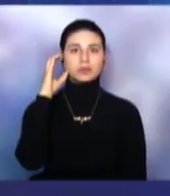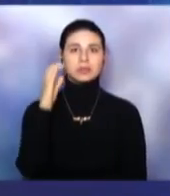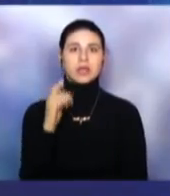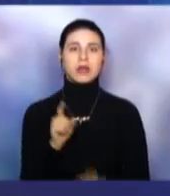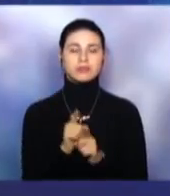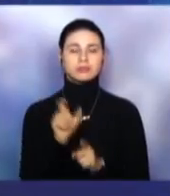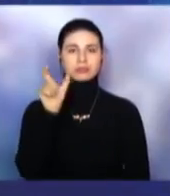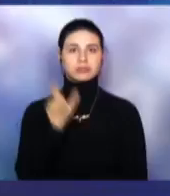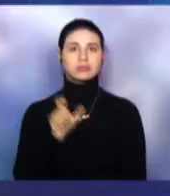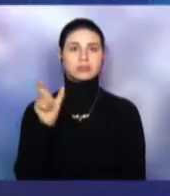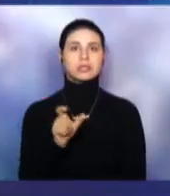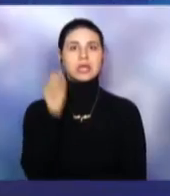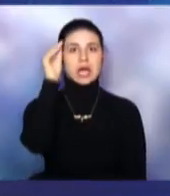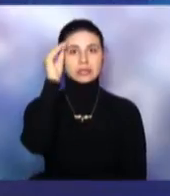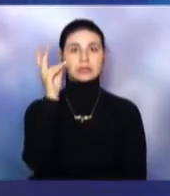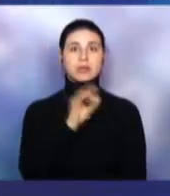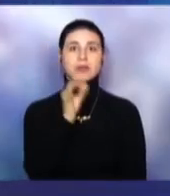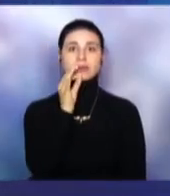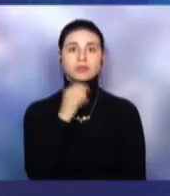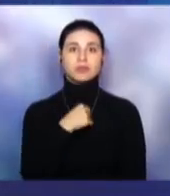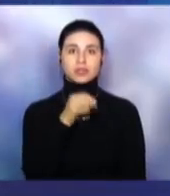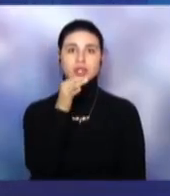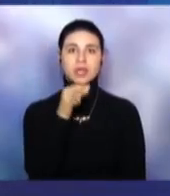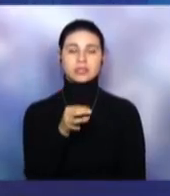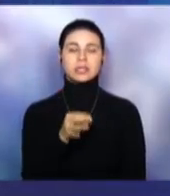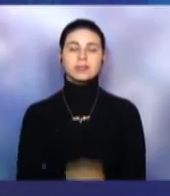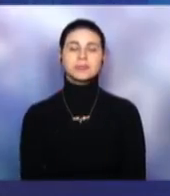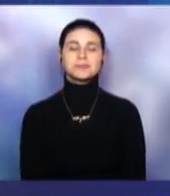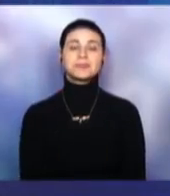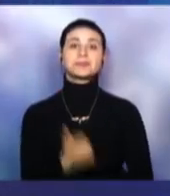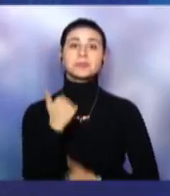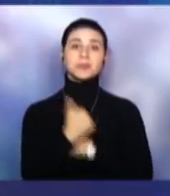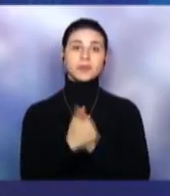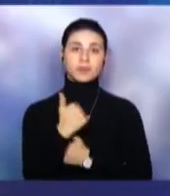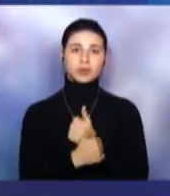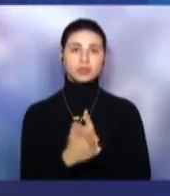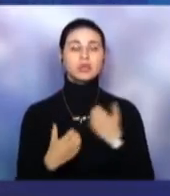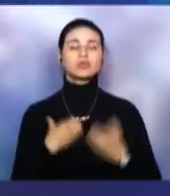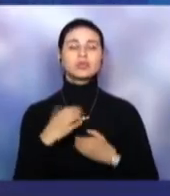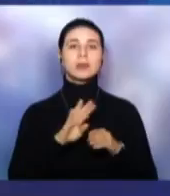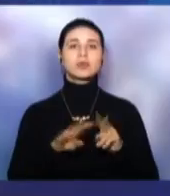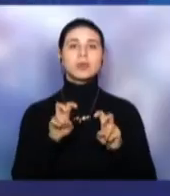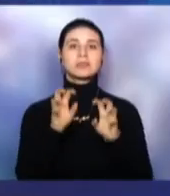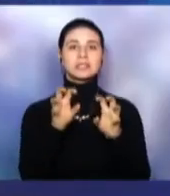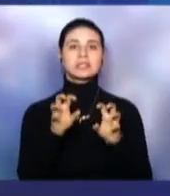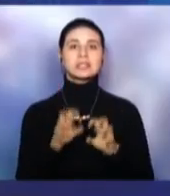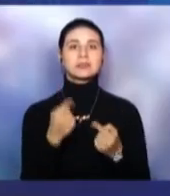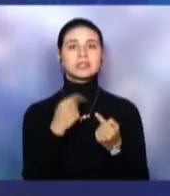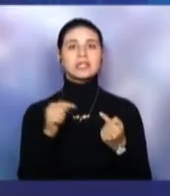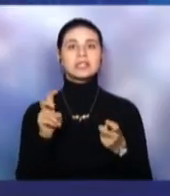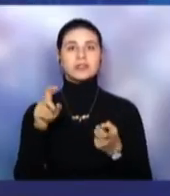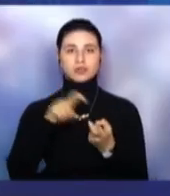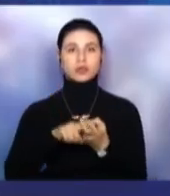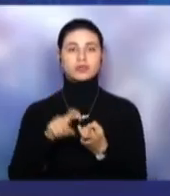გამოცდილი სპეციალისტების აზრი, მაგრამ მანამდე შეგახსენებთ ვიქტორინას და შესაბამისად უსაფრთხოების წესებს, რომელიც სხვადასხვა სისტემას